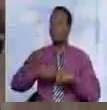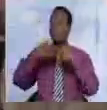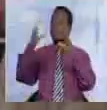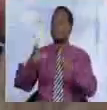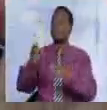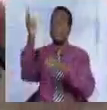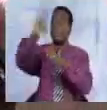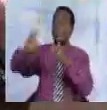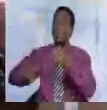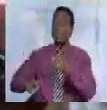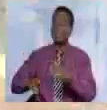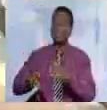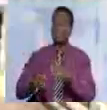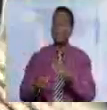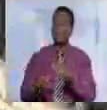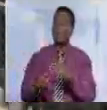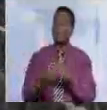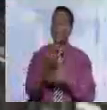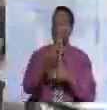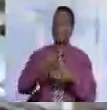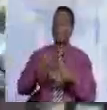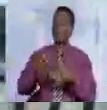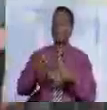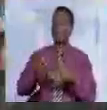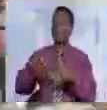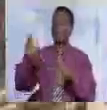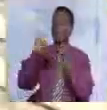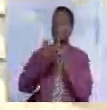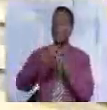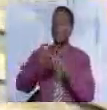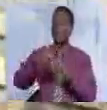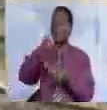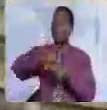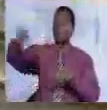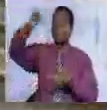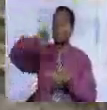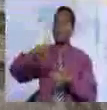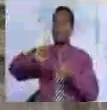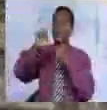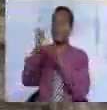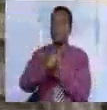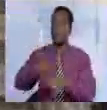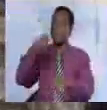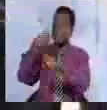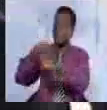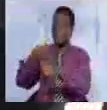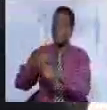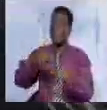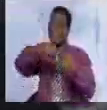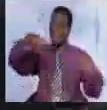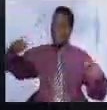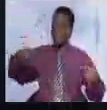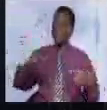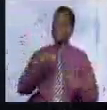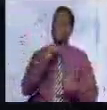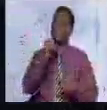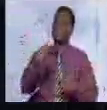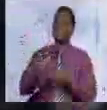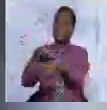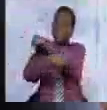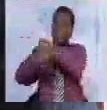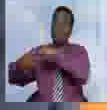des législatives par la Cour suprême guinéenne, la situation est tendue sur la scène politique. L'opposition proteste contre ce